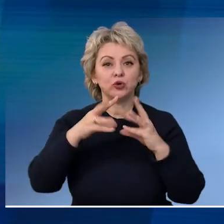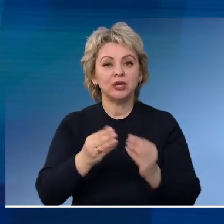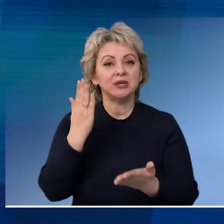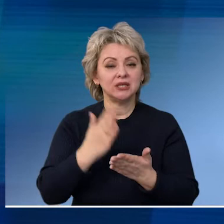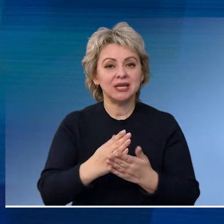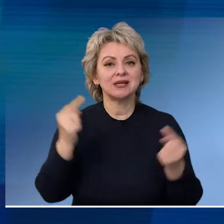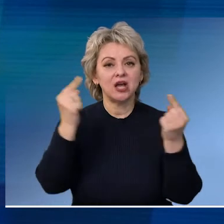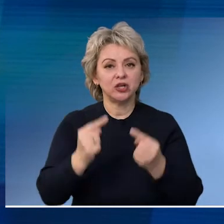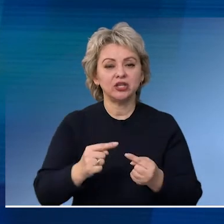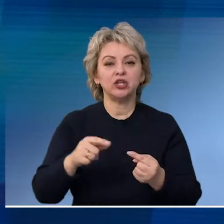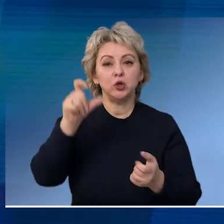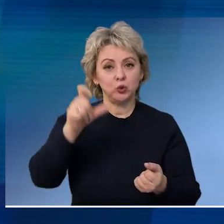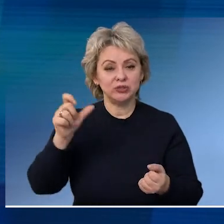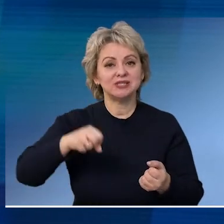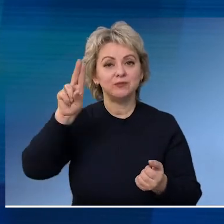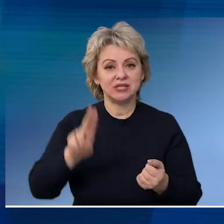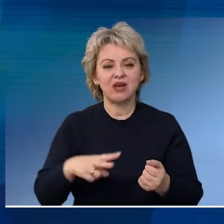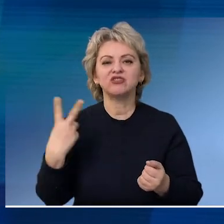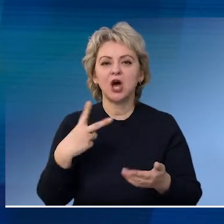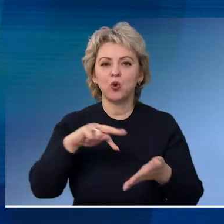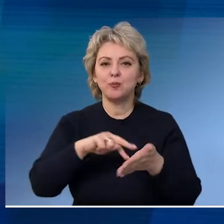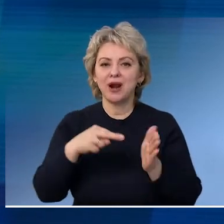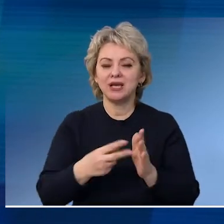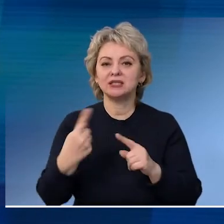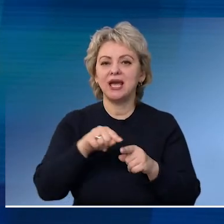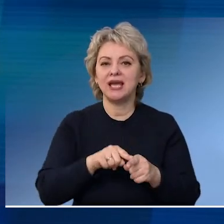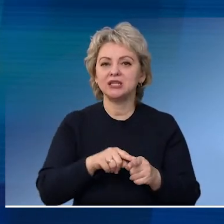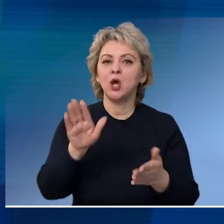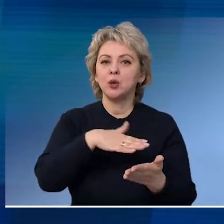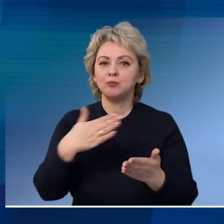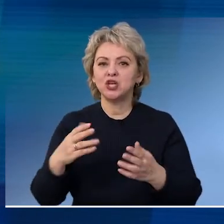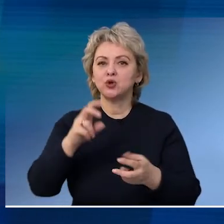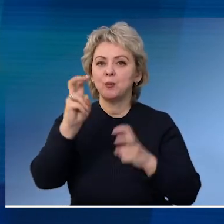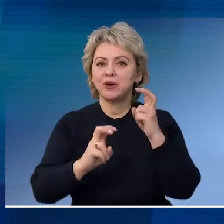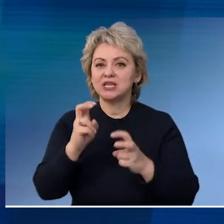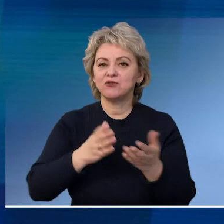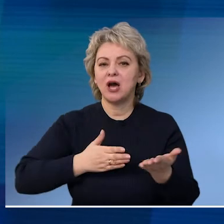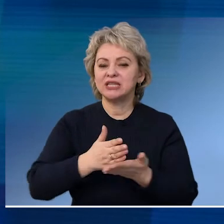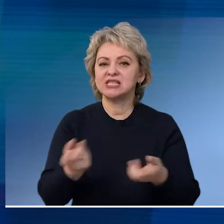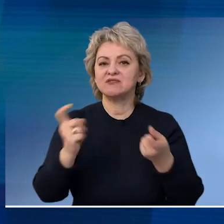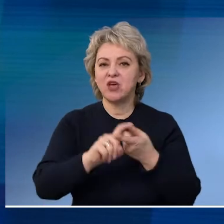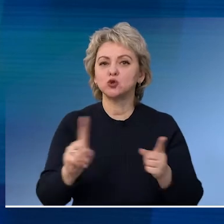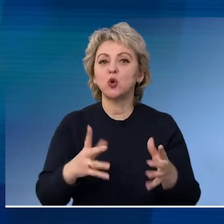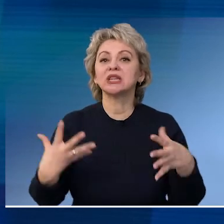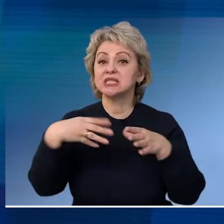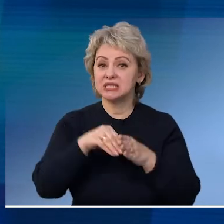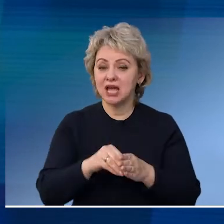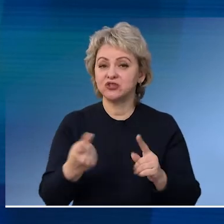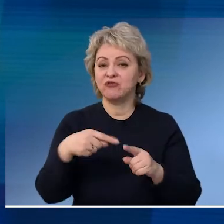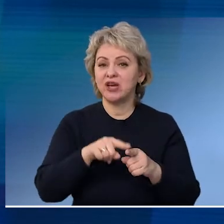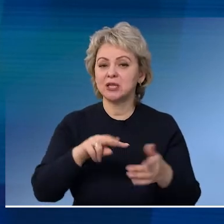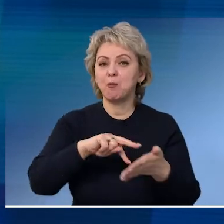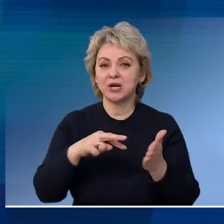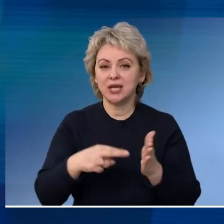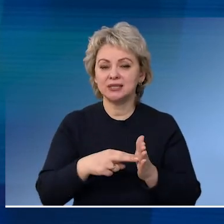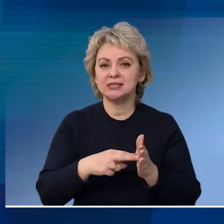иным результатом стоят конкретные личности. Второй проект – это проект межпроизводственных отраслевых связей. Что это значит? В